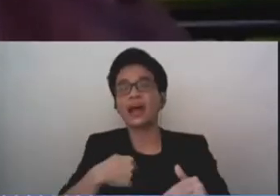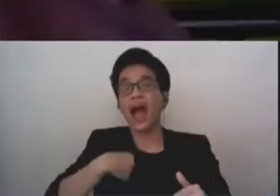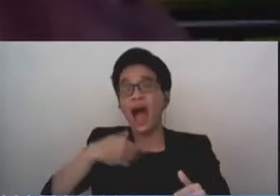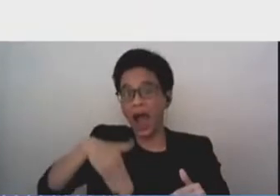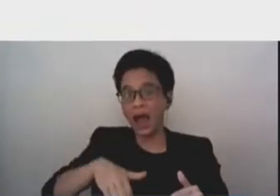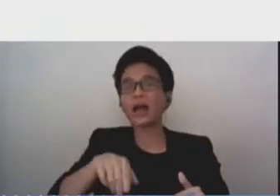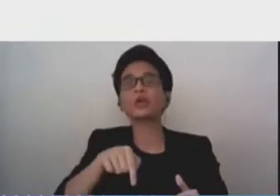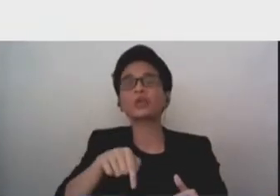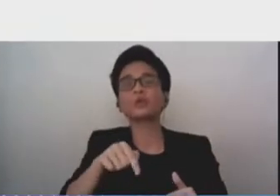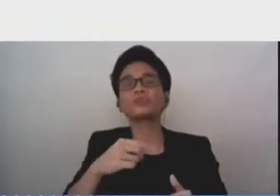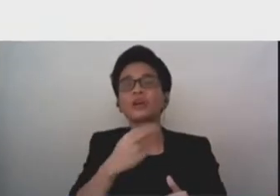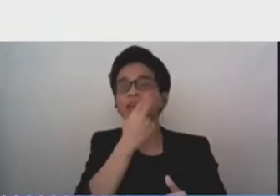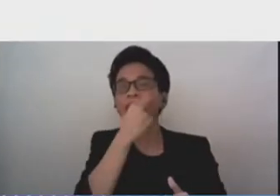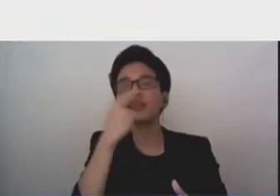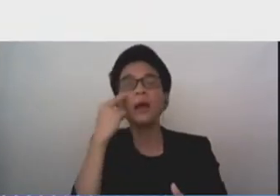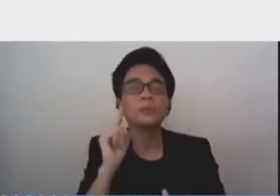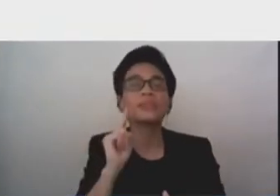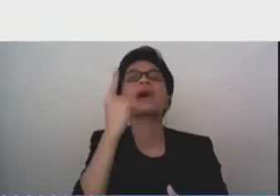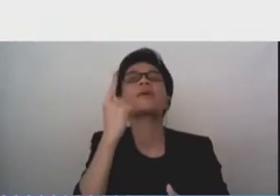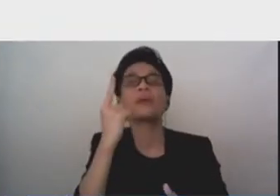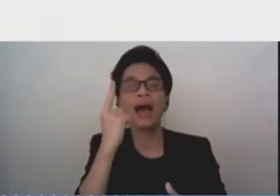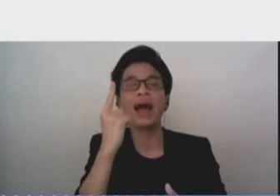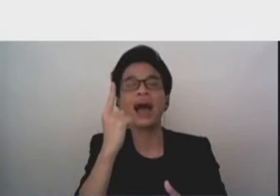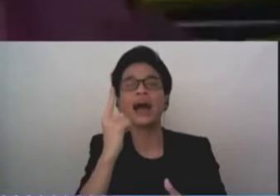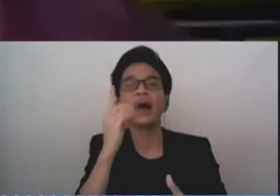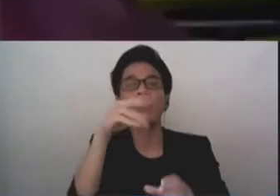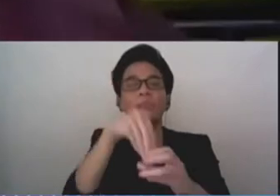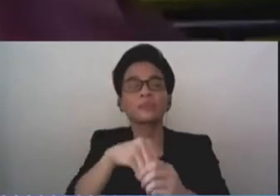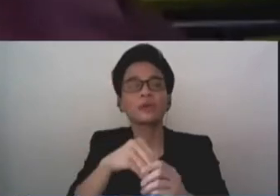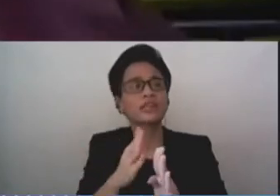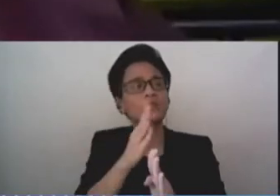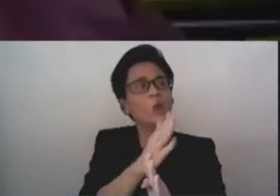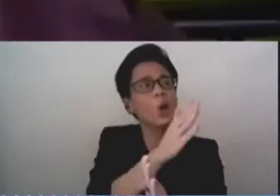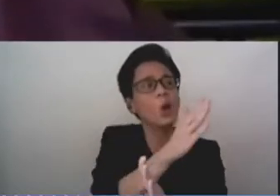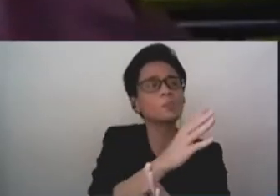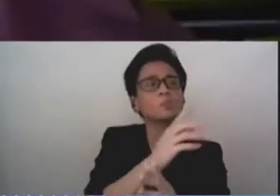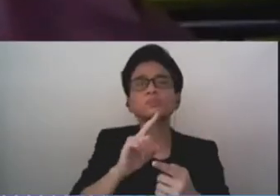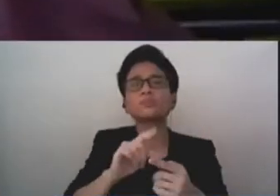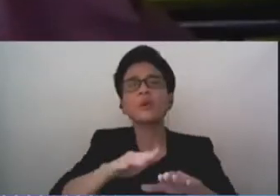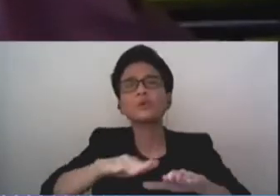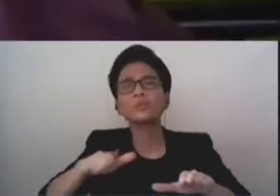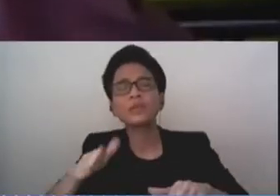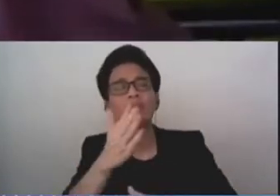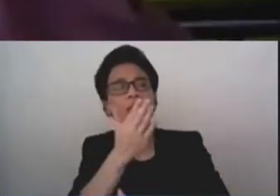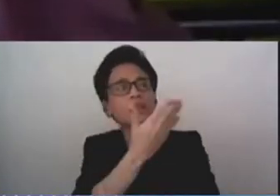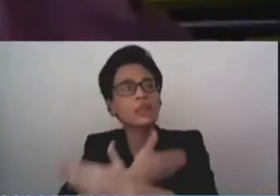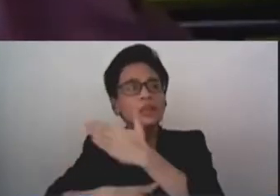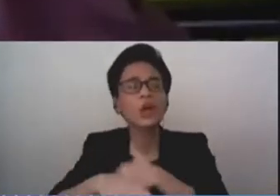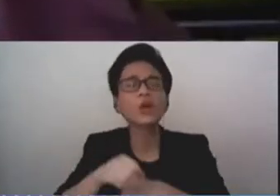sekolah. Jadi sebelum-sebelumnya anak KBK yang dilayani